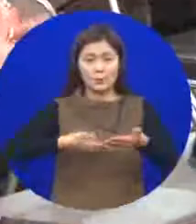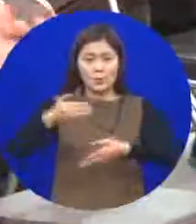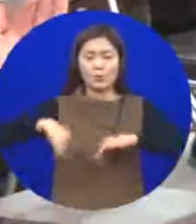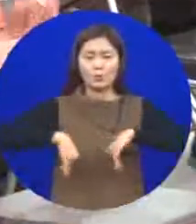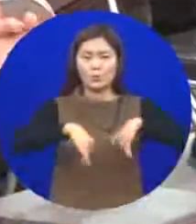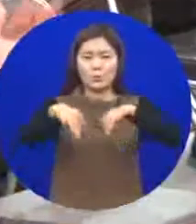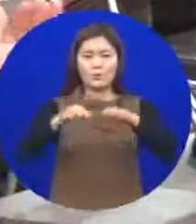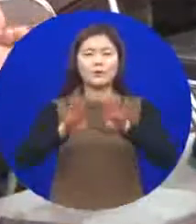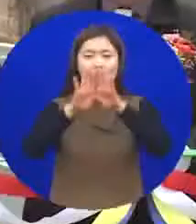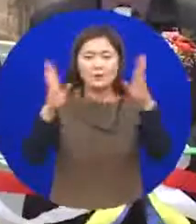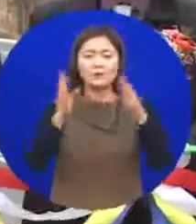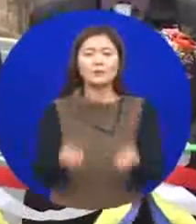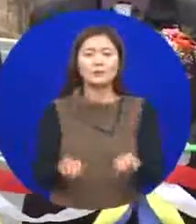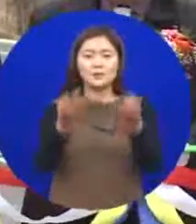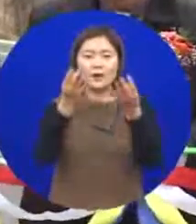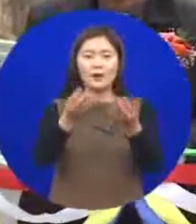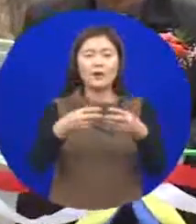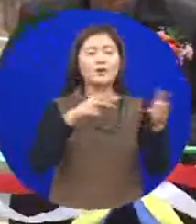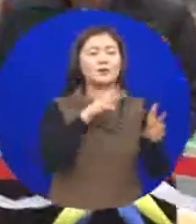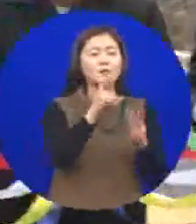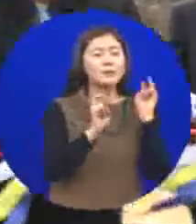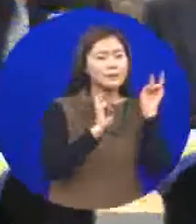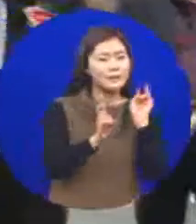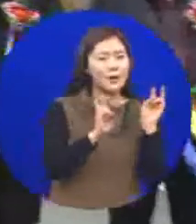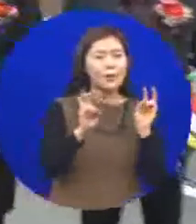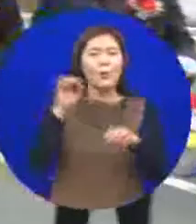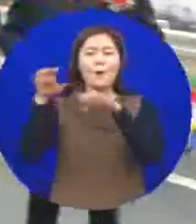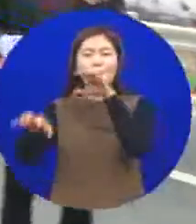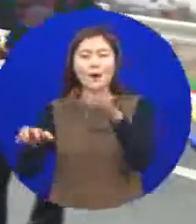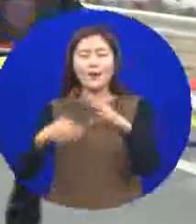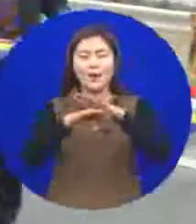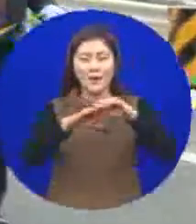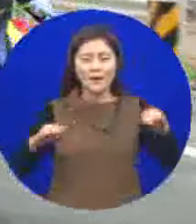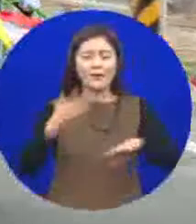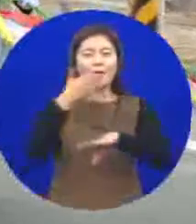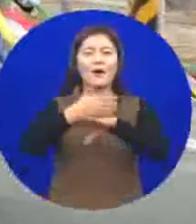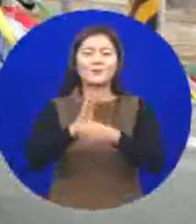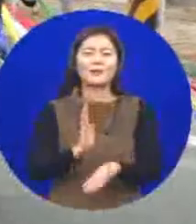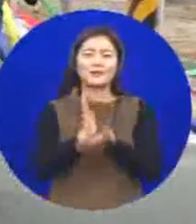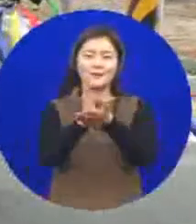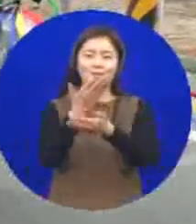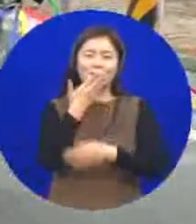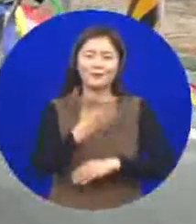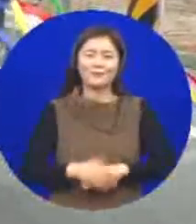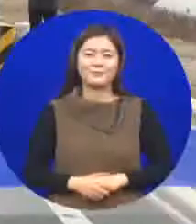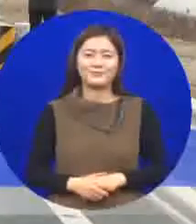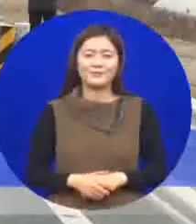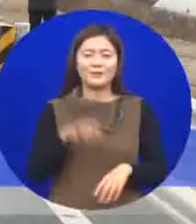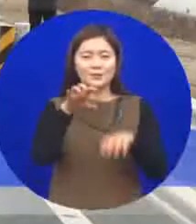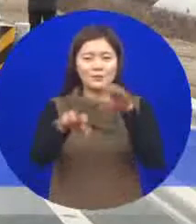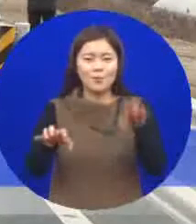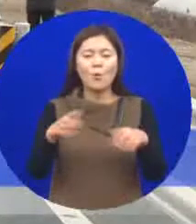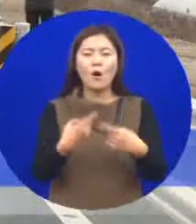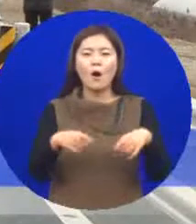제방도로의 개통식에서 정 시장이 기업과 주민 사이를 중재해 민원을 해결한 것에 대해 감사의 뜻을 전했습니다.